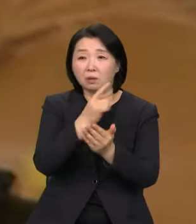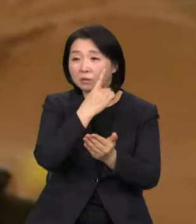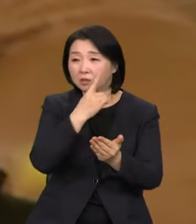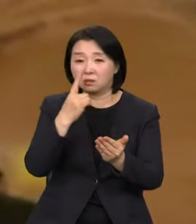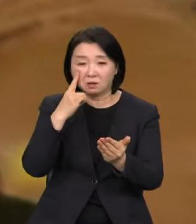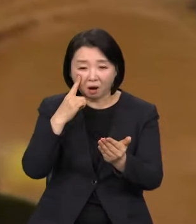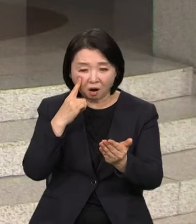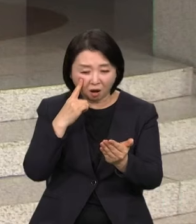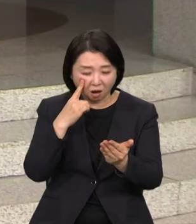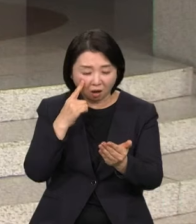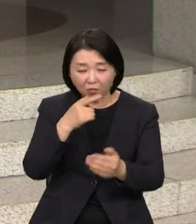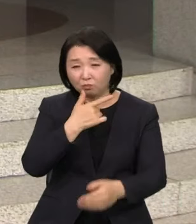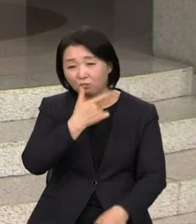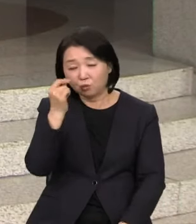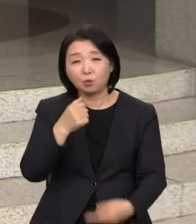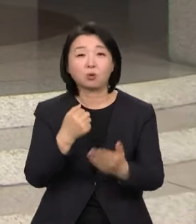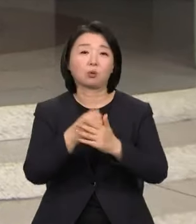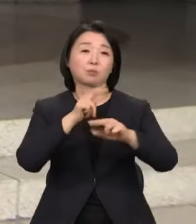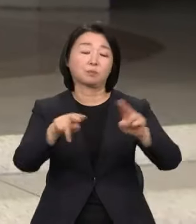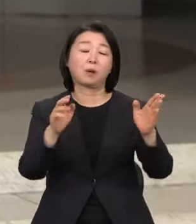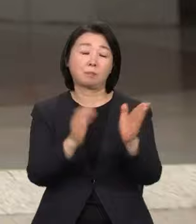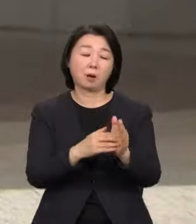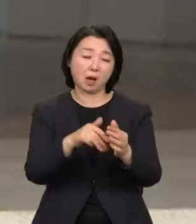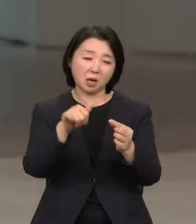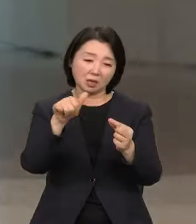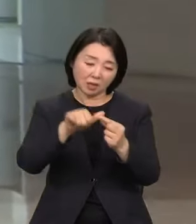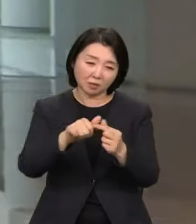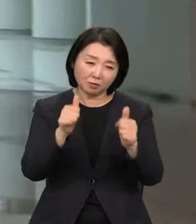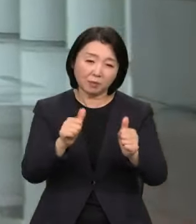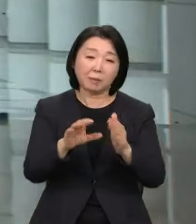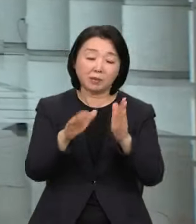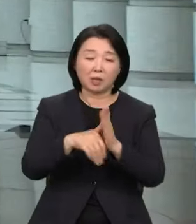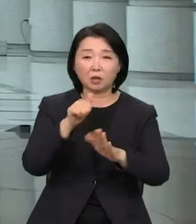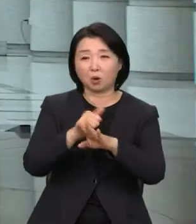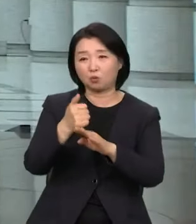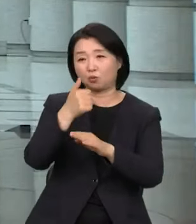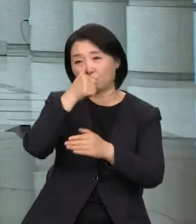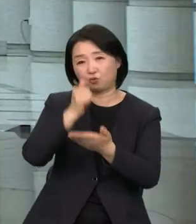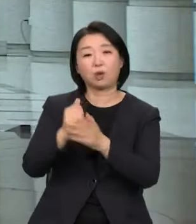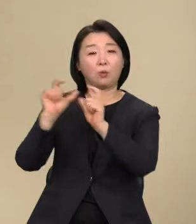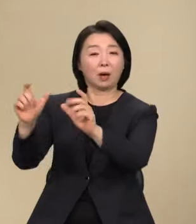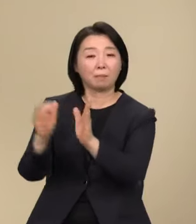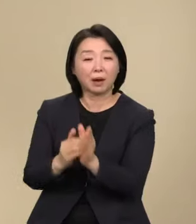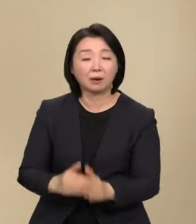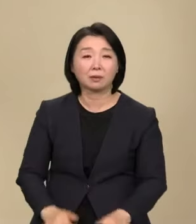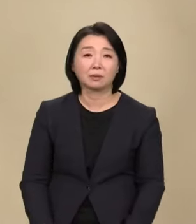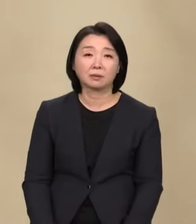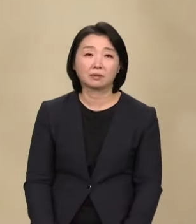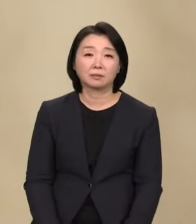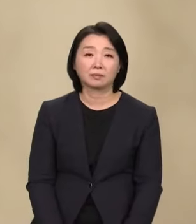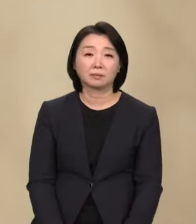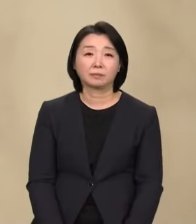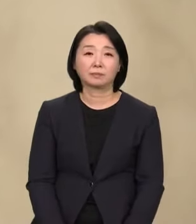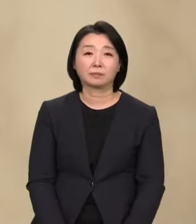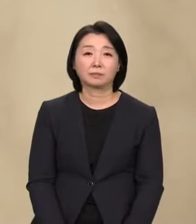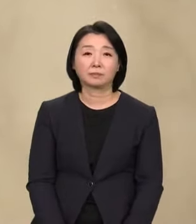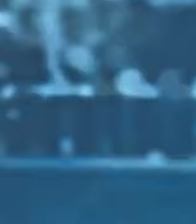부족하다며 파기 환송하는 등 오심에 걸친 재판 끝에 겨우 유죄가 확정됐습니다 jtbc